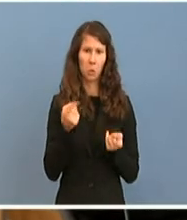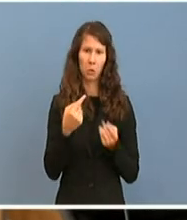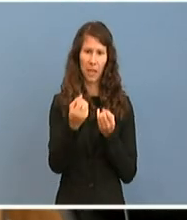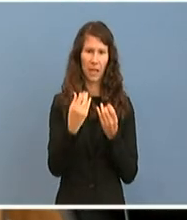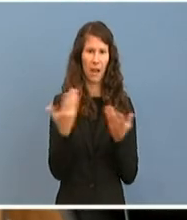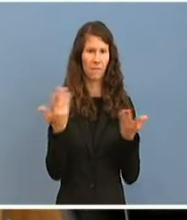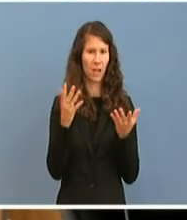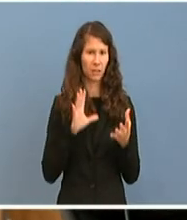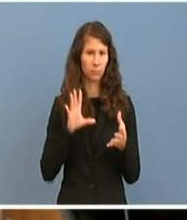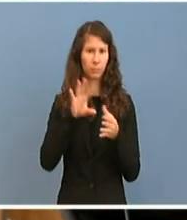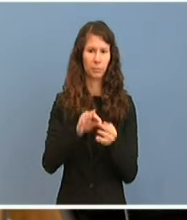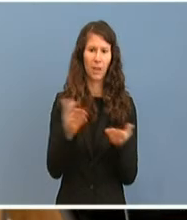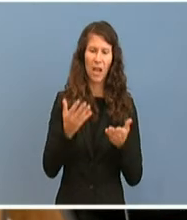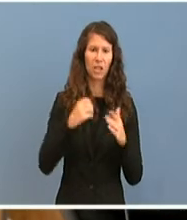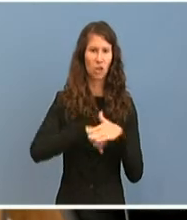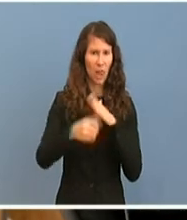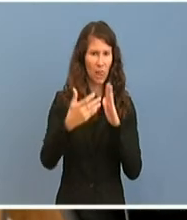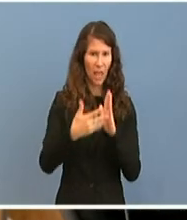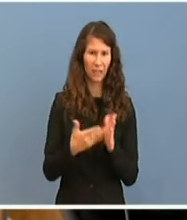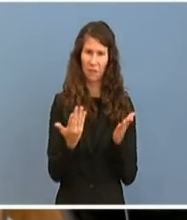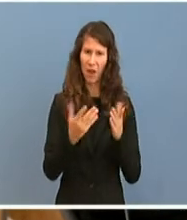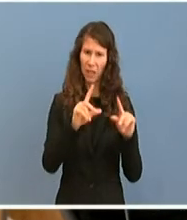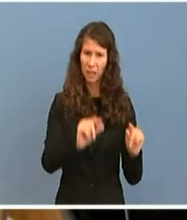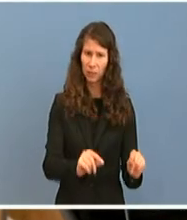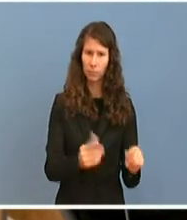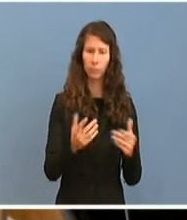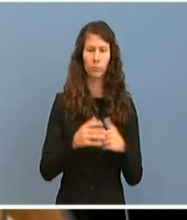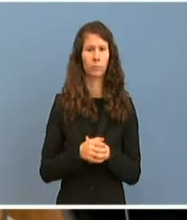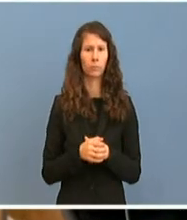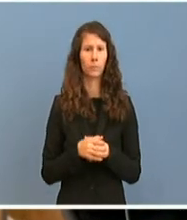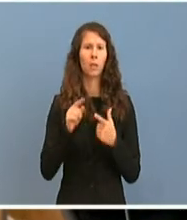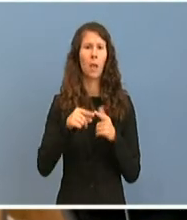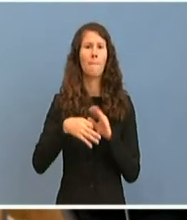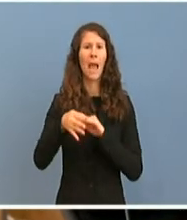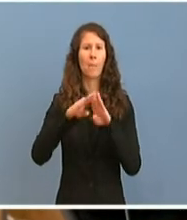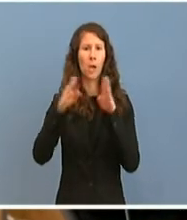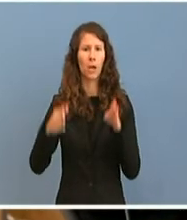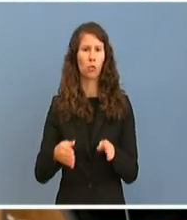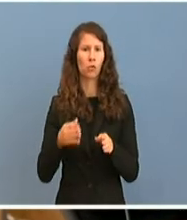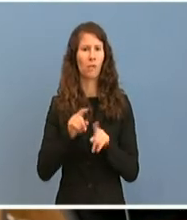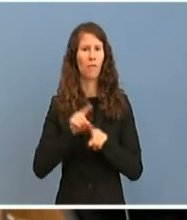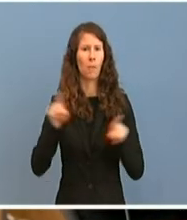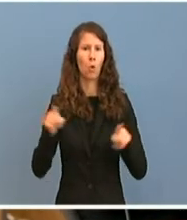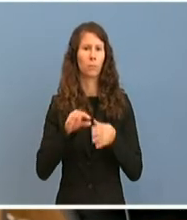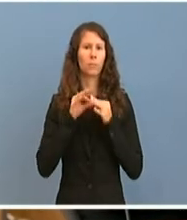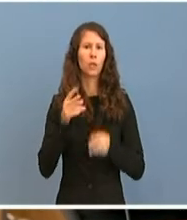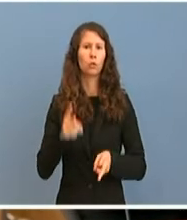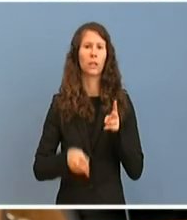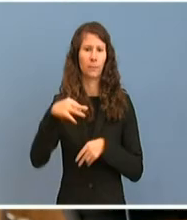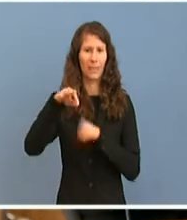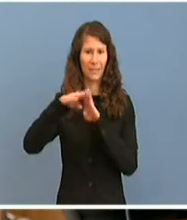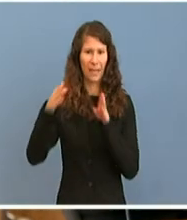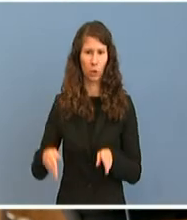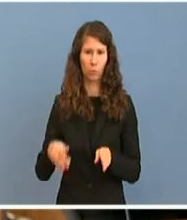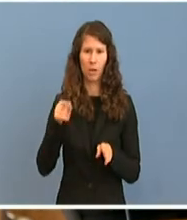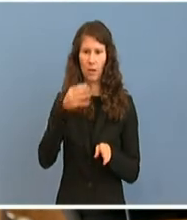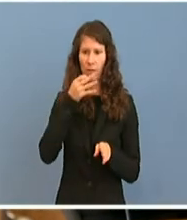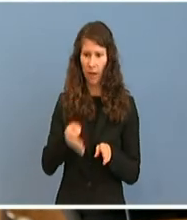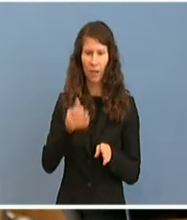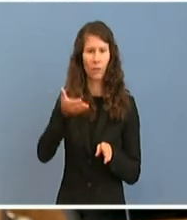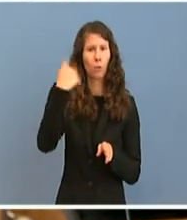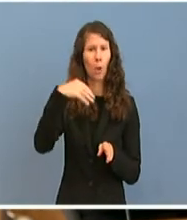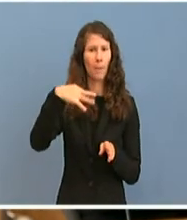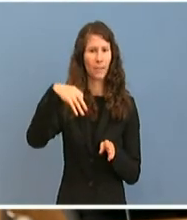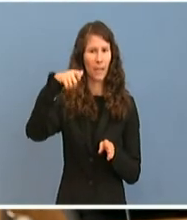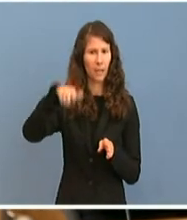welche Schnelltests es geht? Und dann gleich nochmal eine Frage zum Beherbergungsverbot an das Justizministerium. Teilt das Ministerium die Einschätzung des früheren